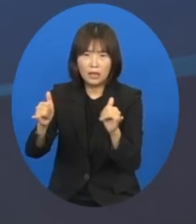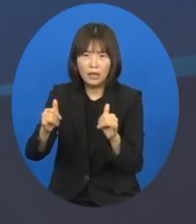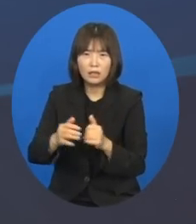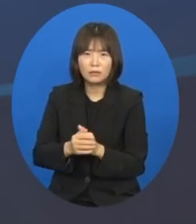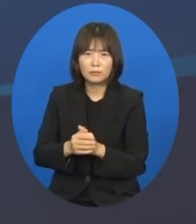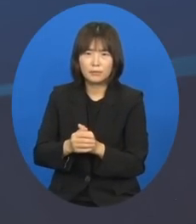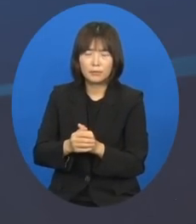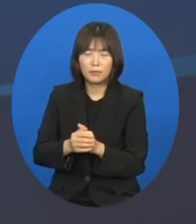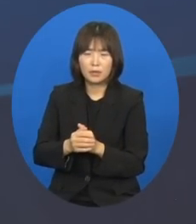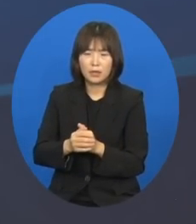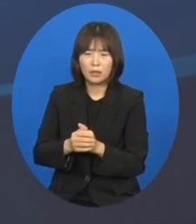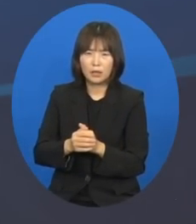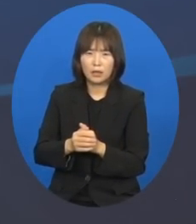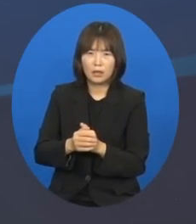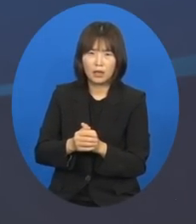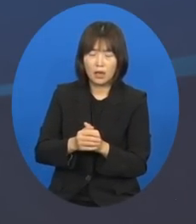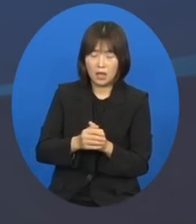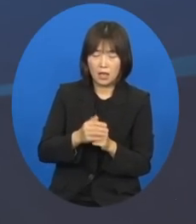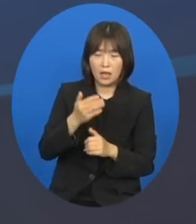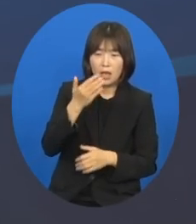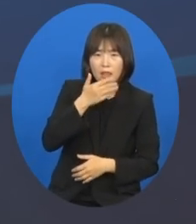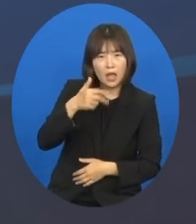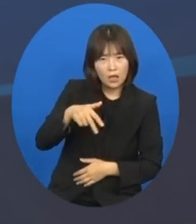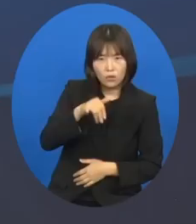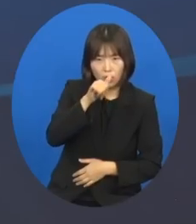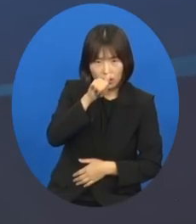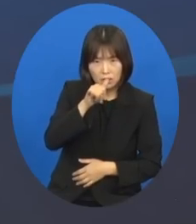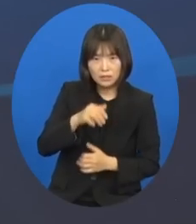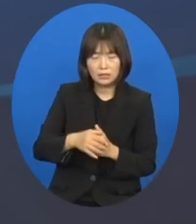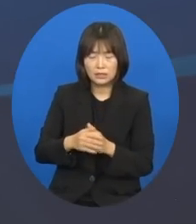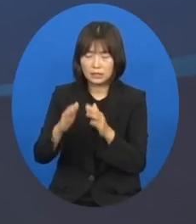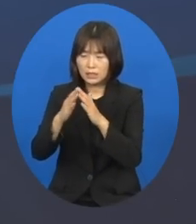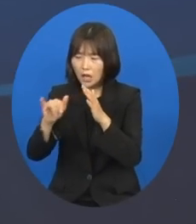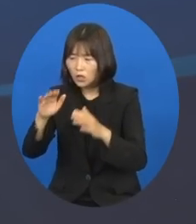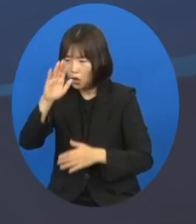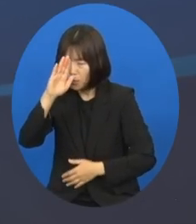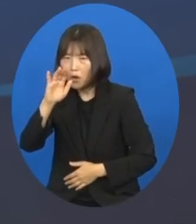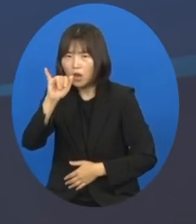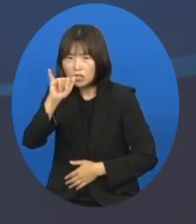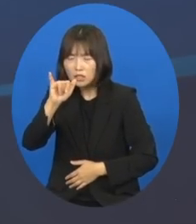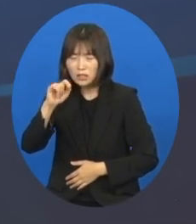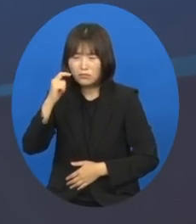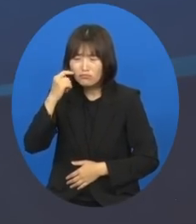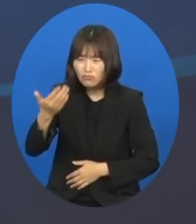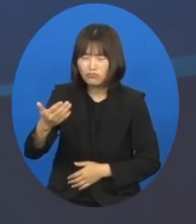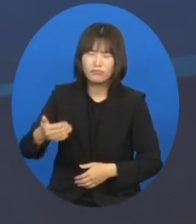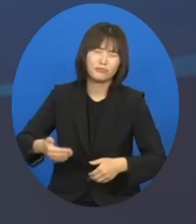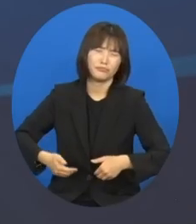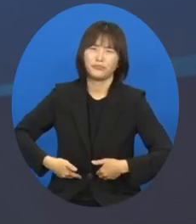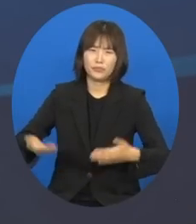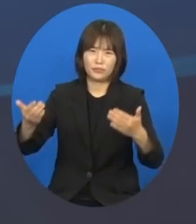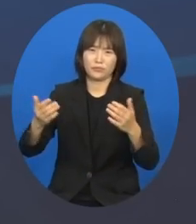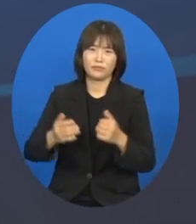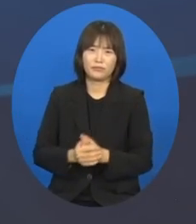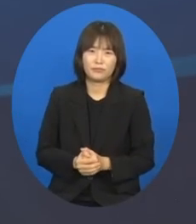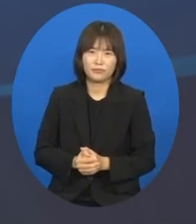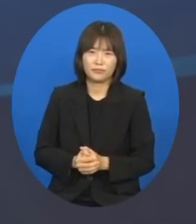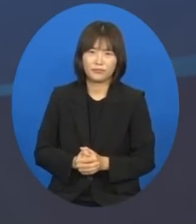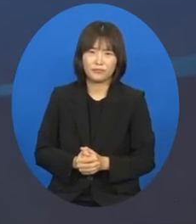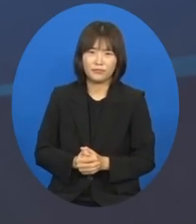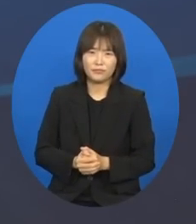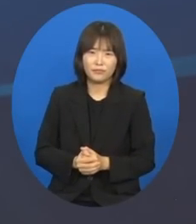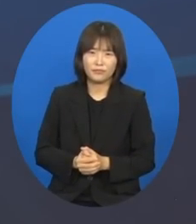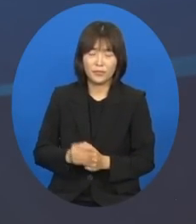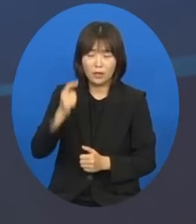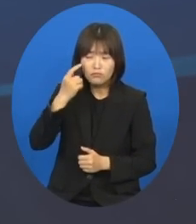콜레스테롤이 있는지 당뇨가 있는지 가족 병력이 있는지 누가 묻습니까 묻지도 따지지도 할